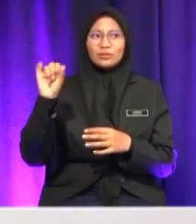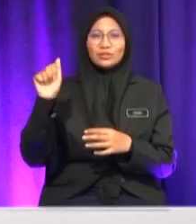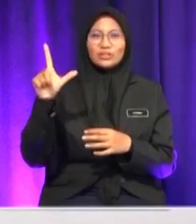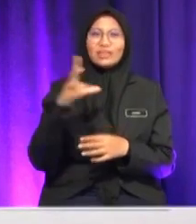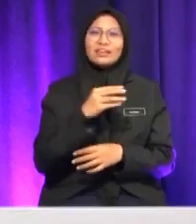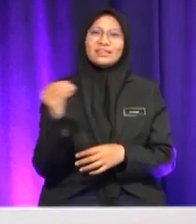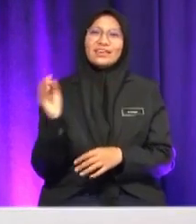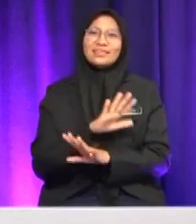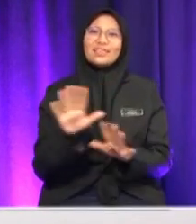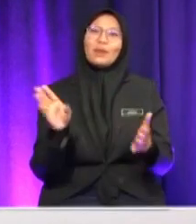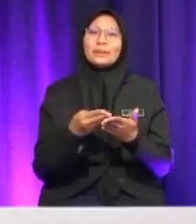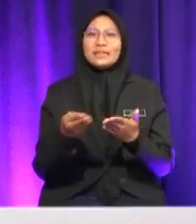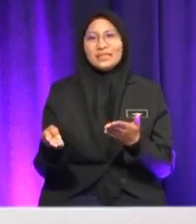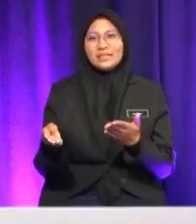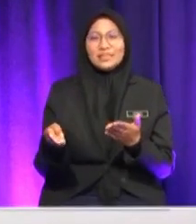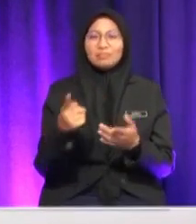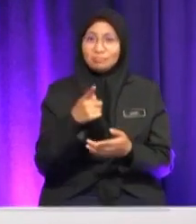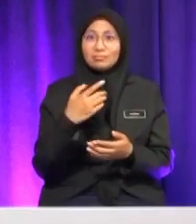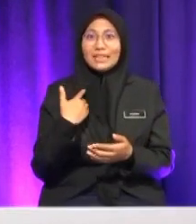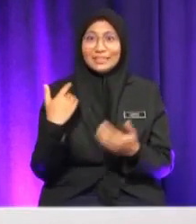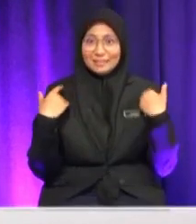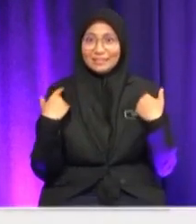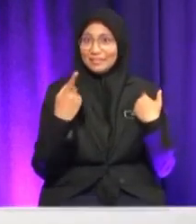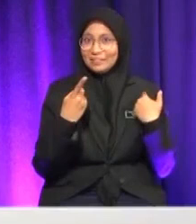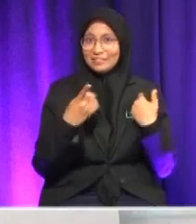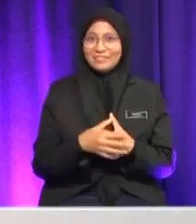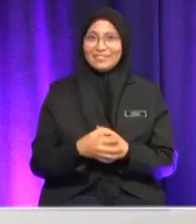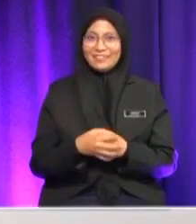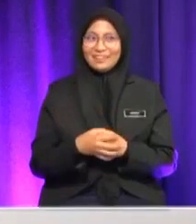Mengaku. Ya, Shubanu. Pernah atau tidak?